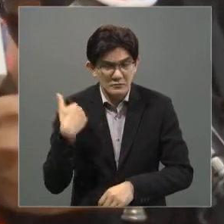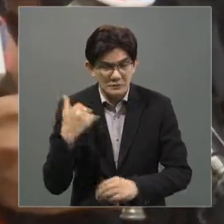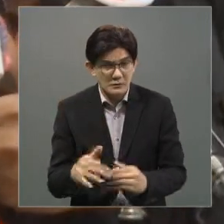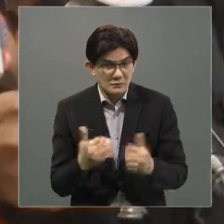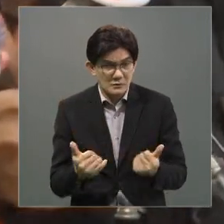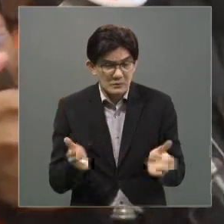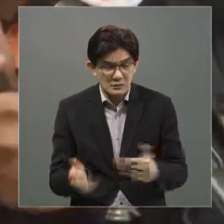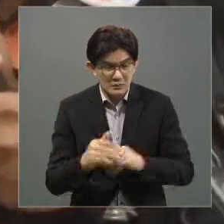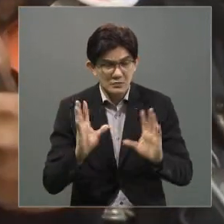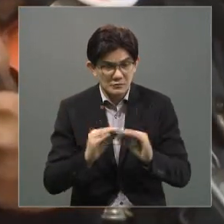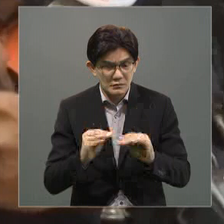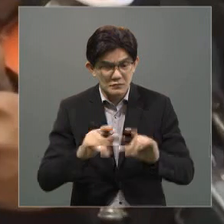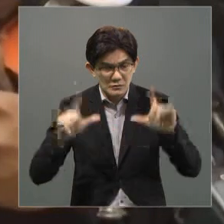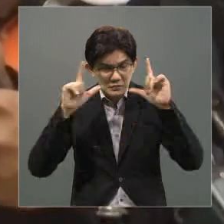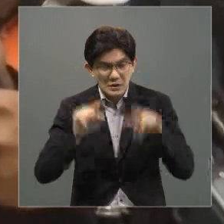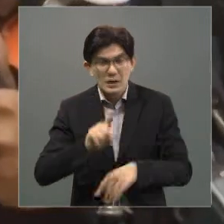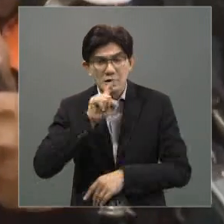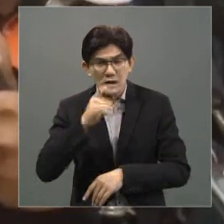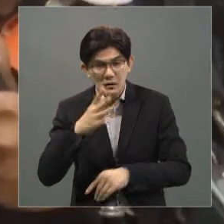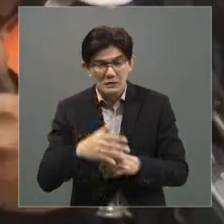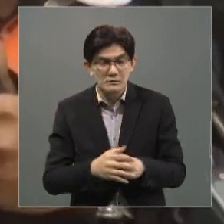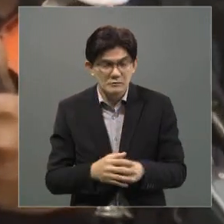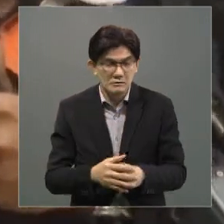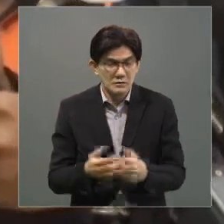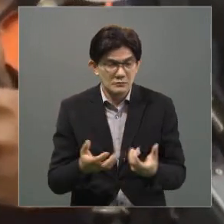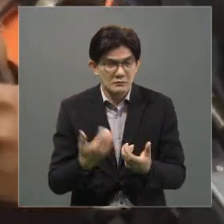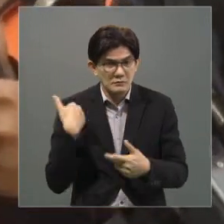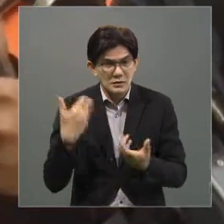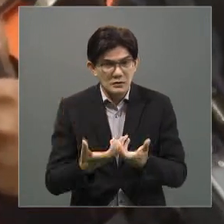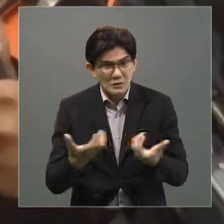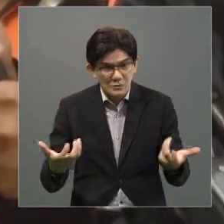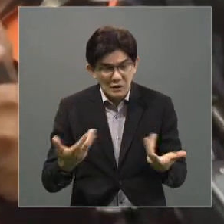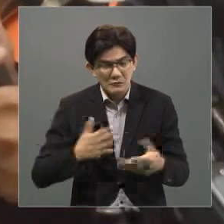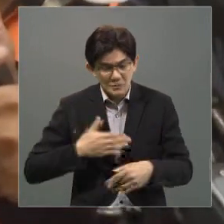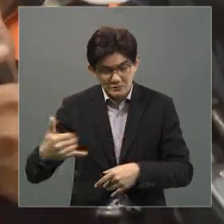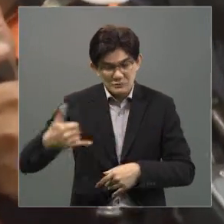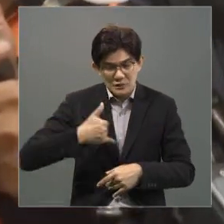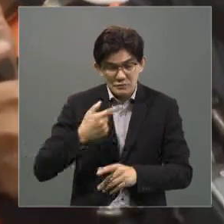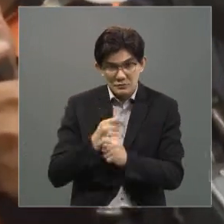นี้เนี่ยห้องประชุมใหญ่ไม่ได้มีการตั้งกระทู้ถามมีแต่ห้องกระทู้แยกก็เลยเดินทางมาตอบกระทู้ค่ะ